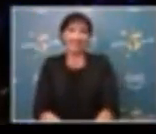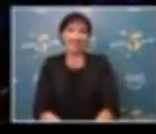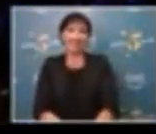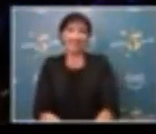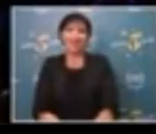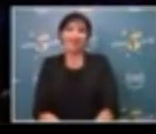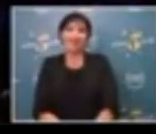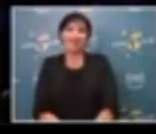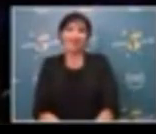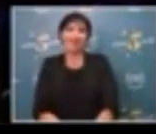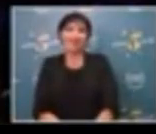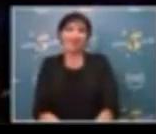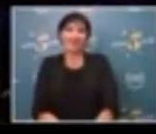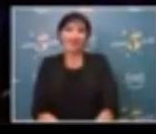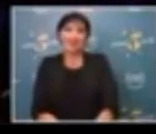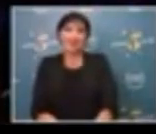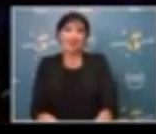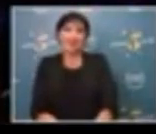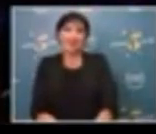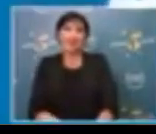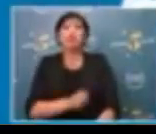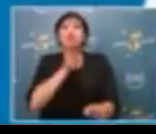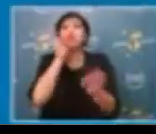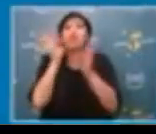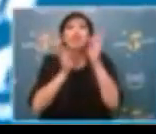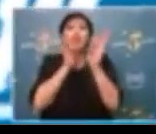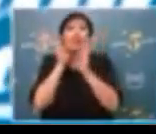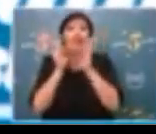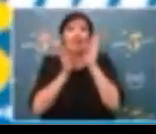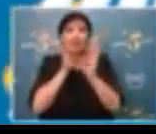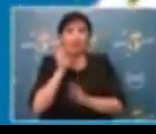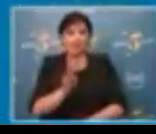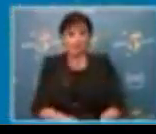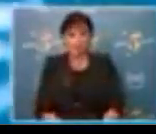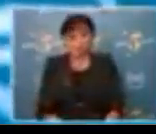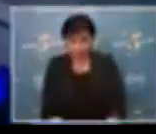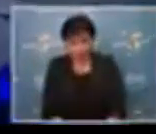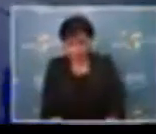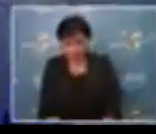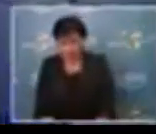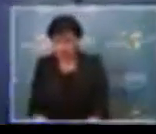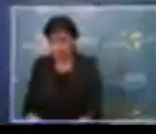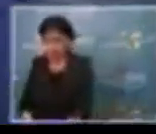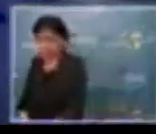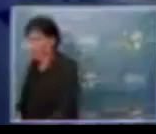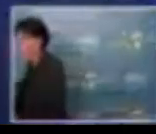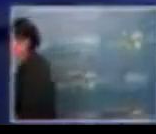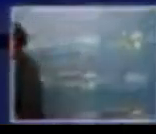I need you. I want you.